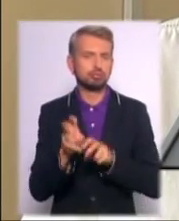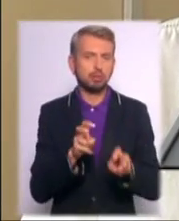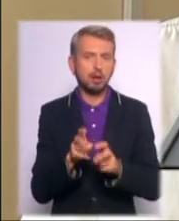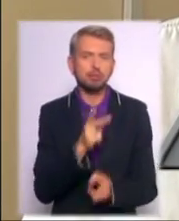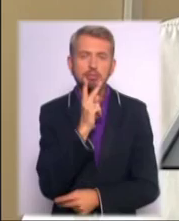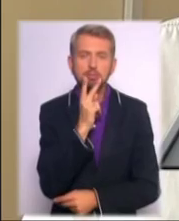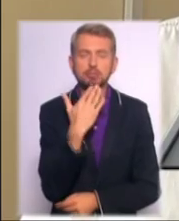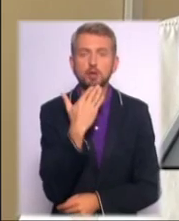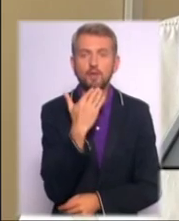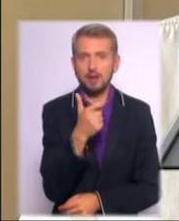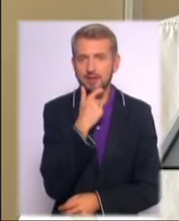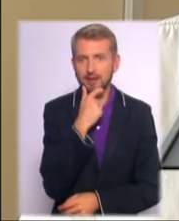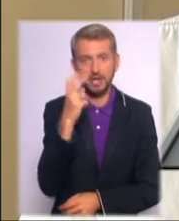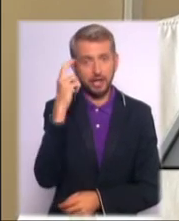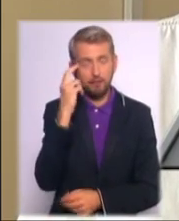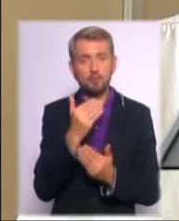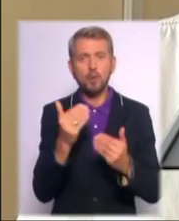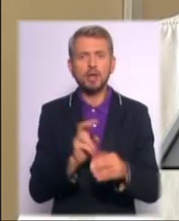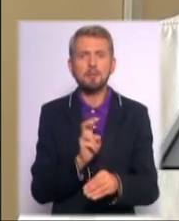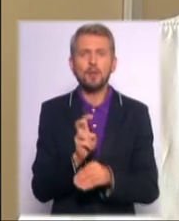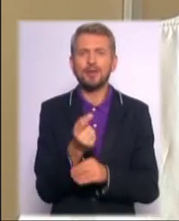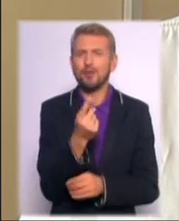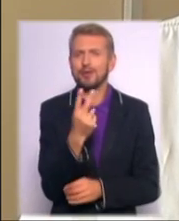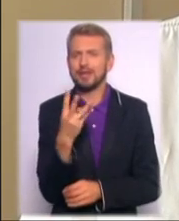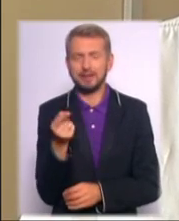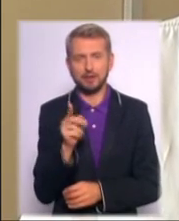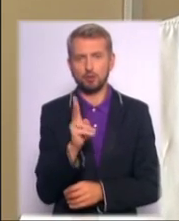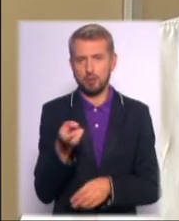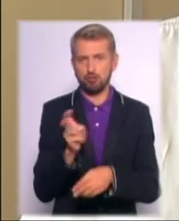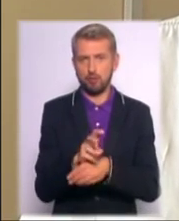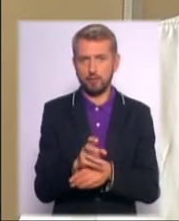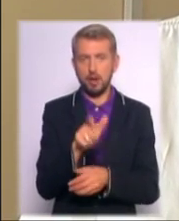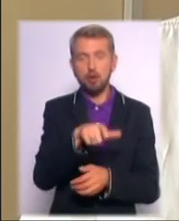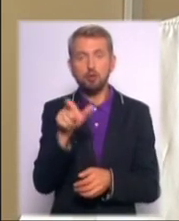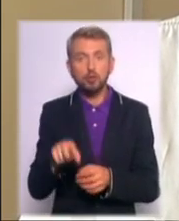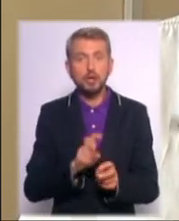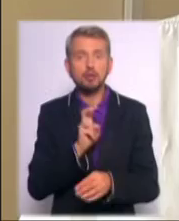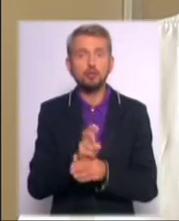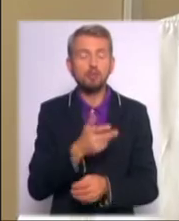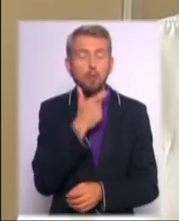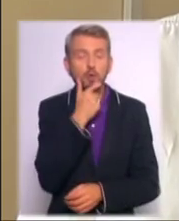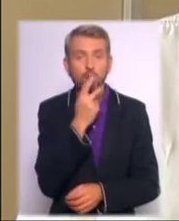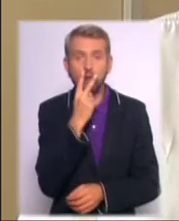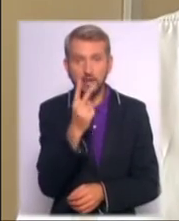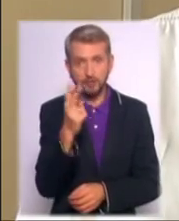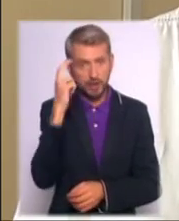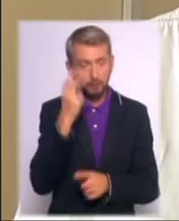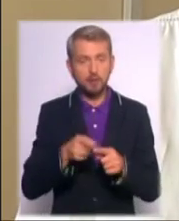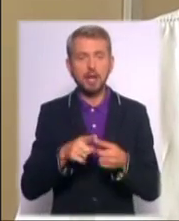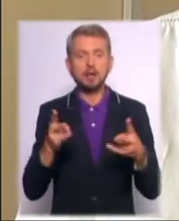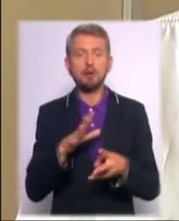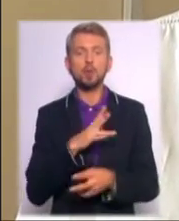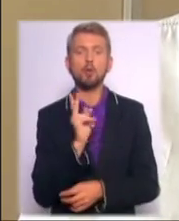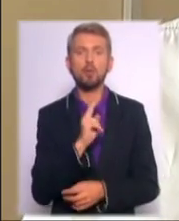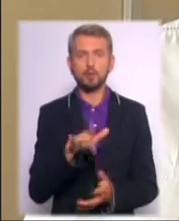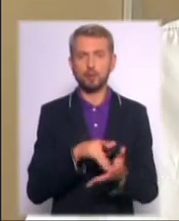гора. До музею заходять одиниці з тих, хто прийшов на Старокиївську гору. Люди йдуть помилуватися Києвом, тому це треба було комусь з